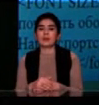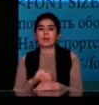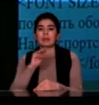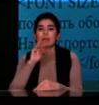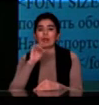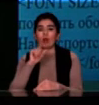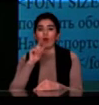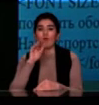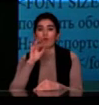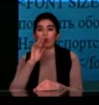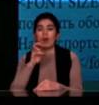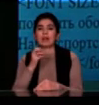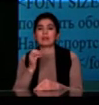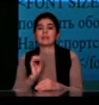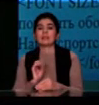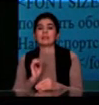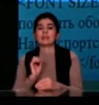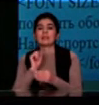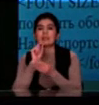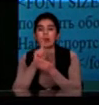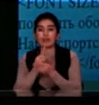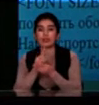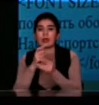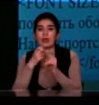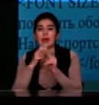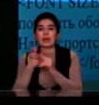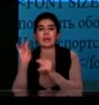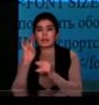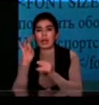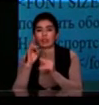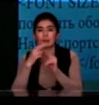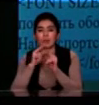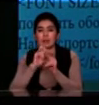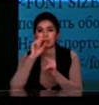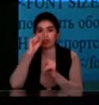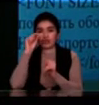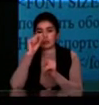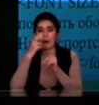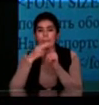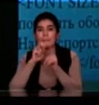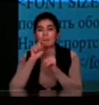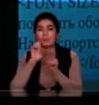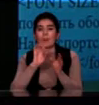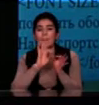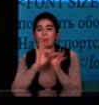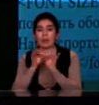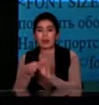тег font и задали размер этого шрифта, этого предложения